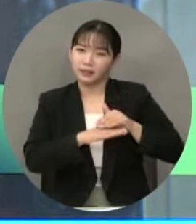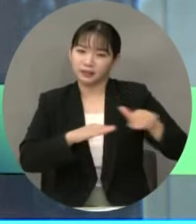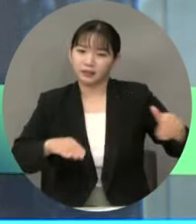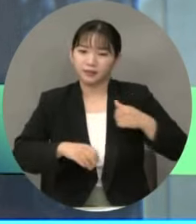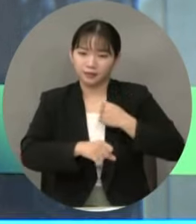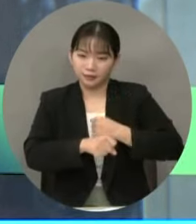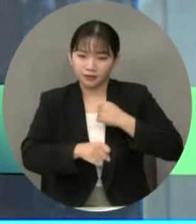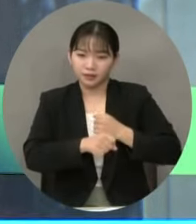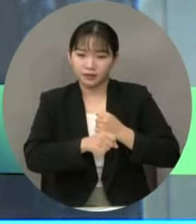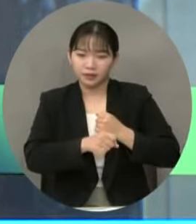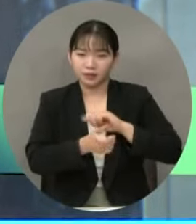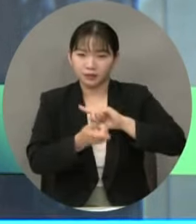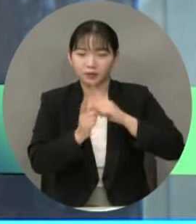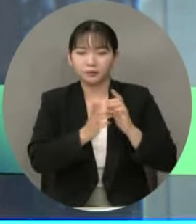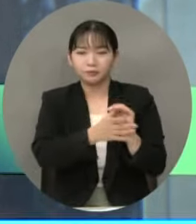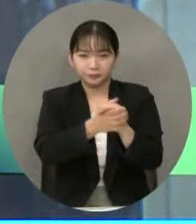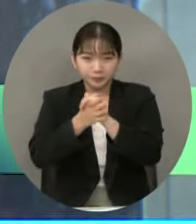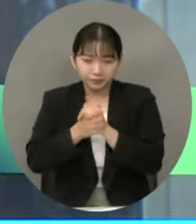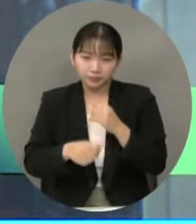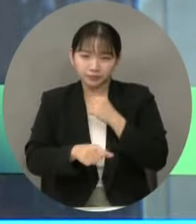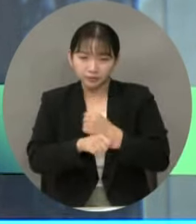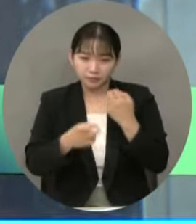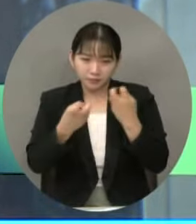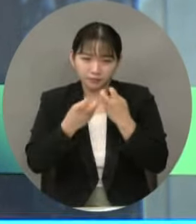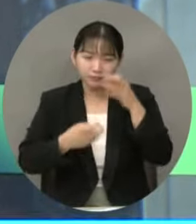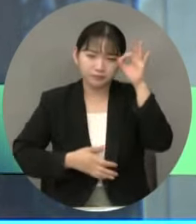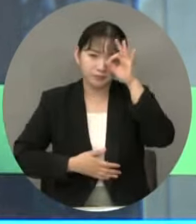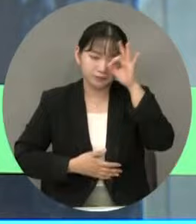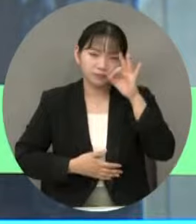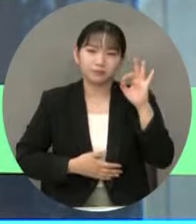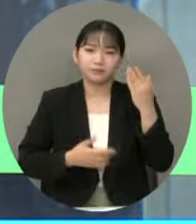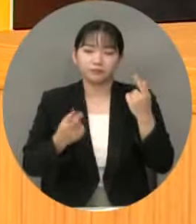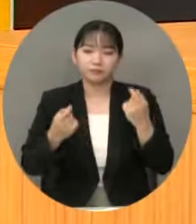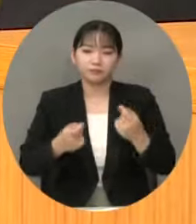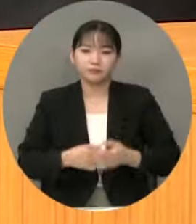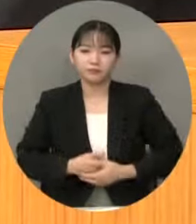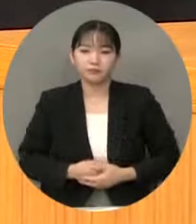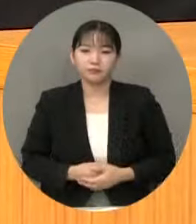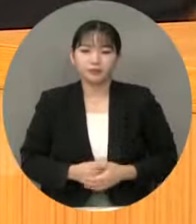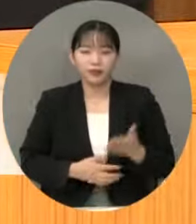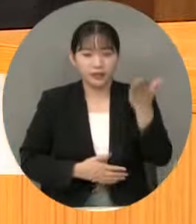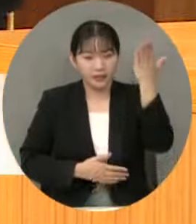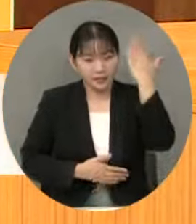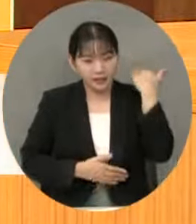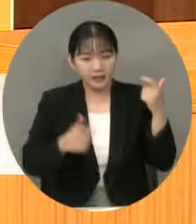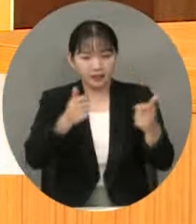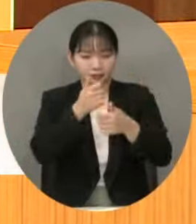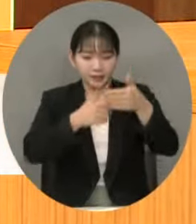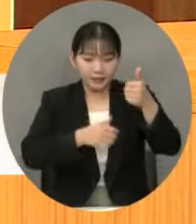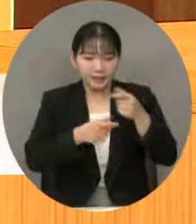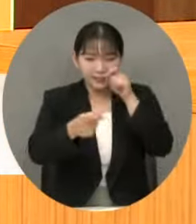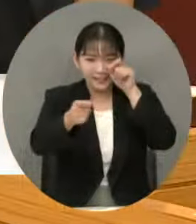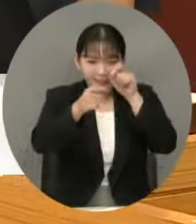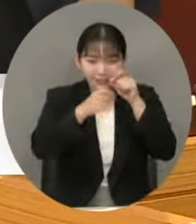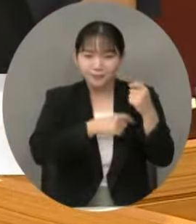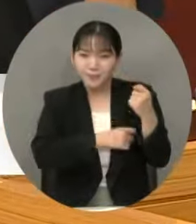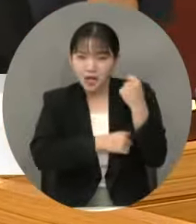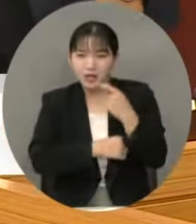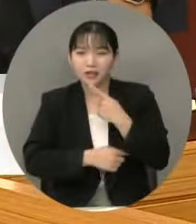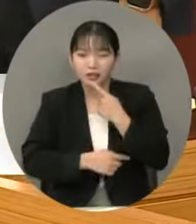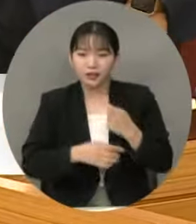이제 갈등을 좀 해소하고 화합하고 그런 방향으로. 과거 지역위원장과의 친밀도를